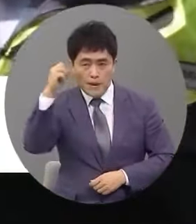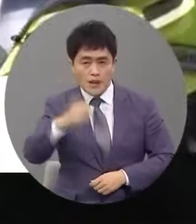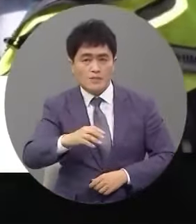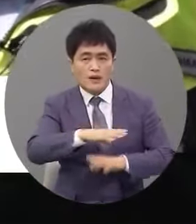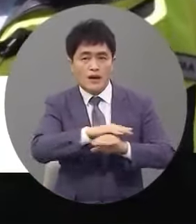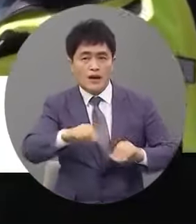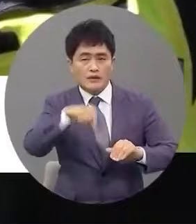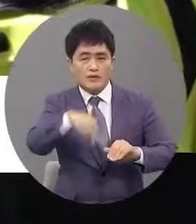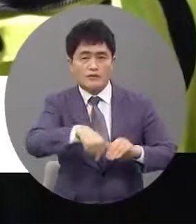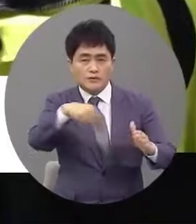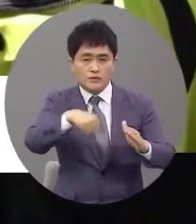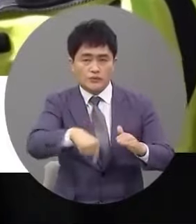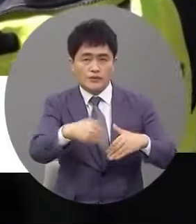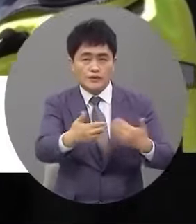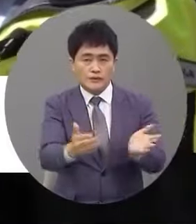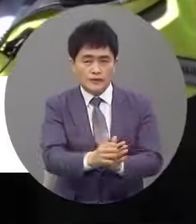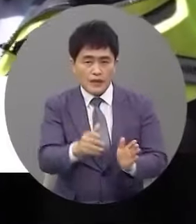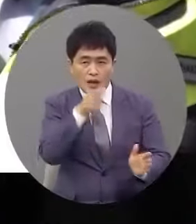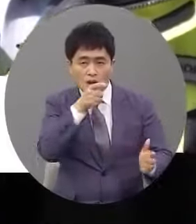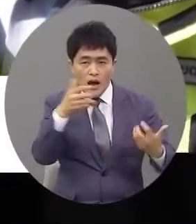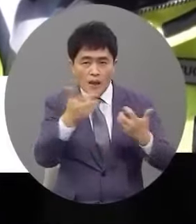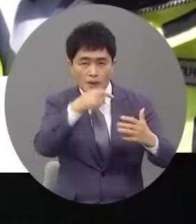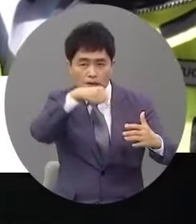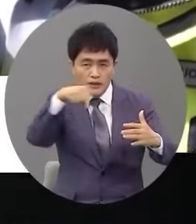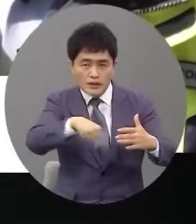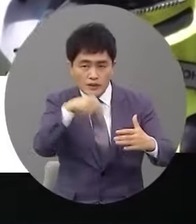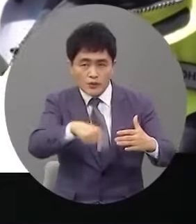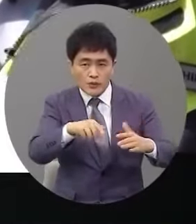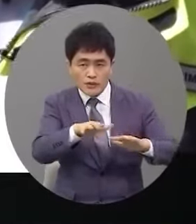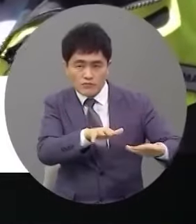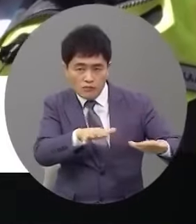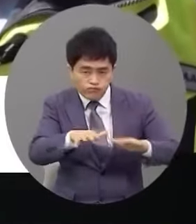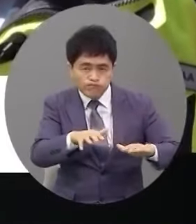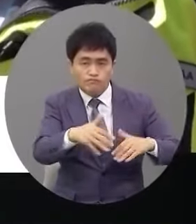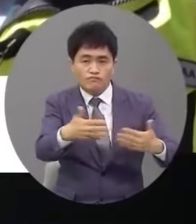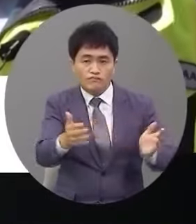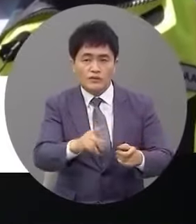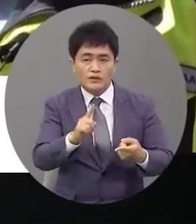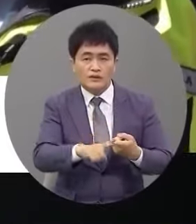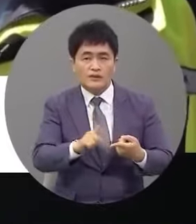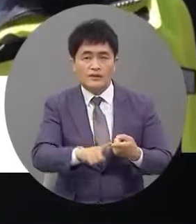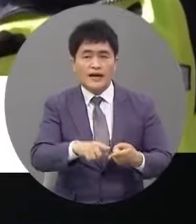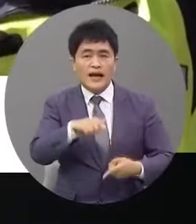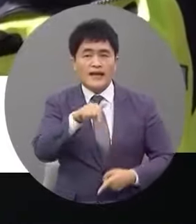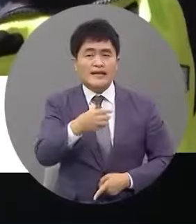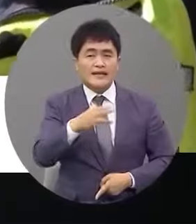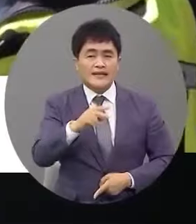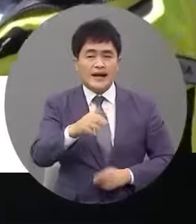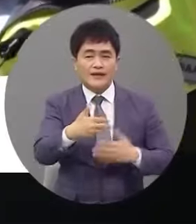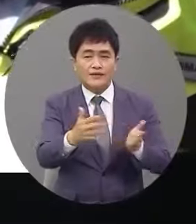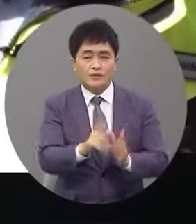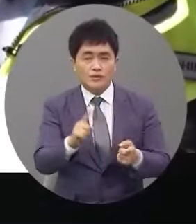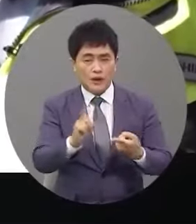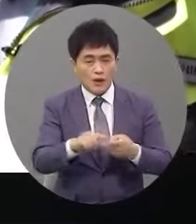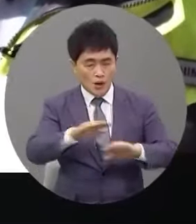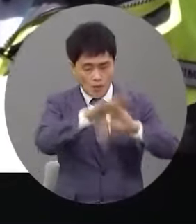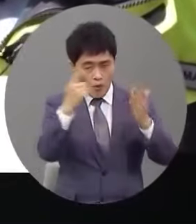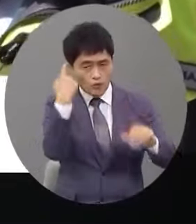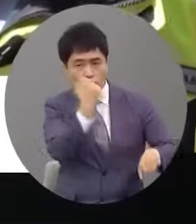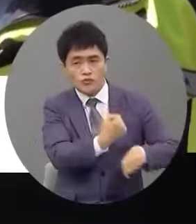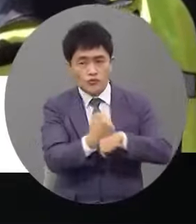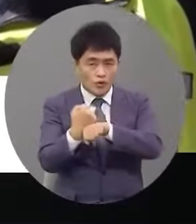project. So we have studied the rock movements, we have studied the land raising, we've been